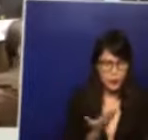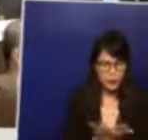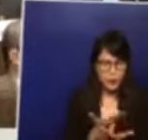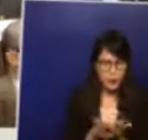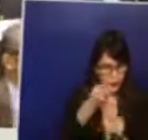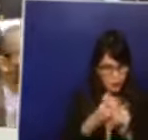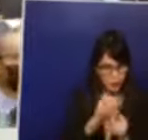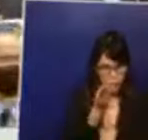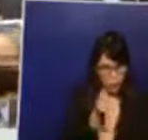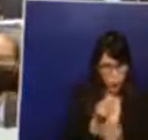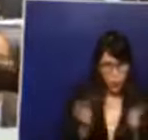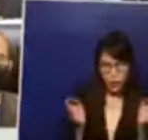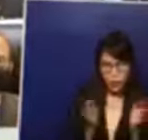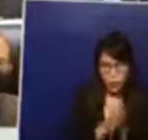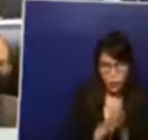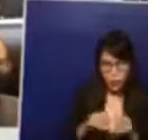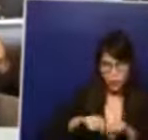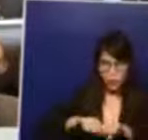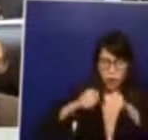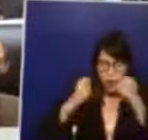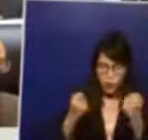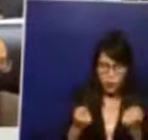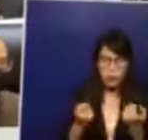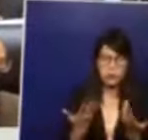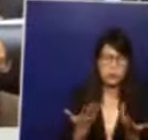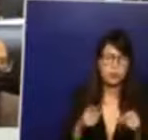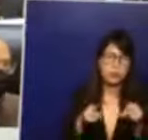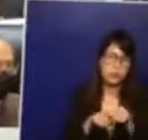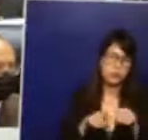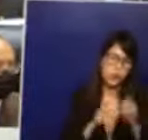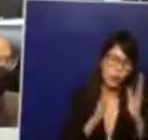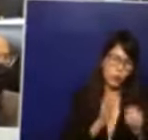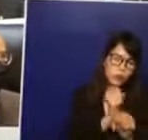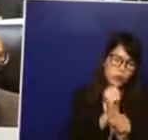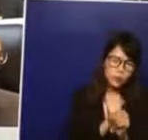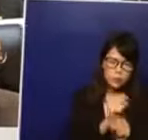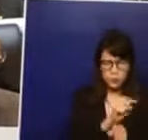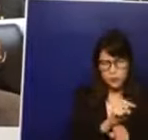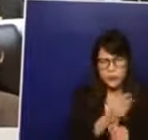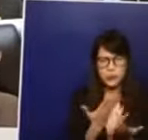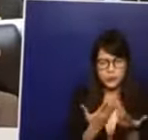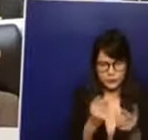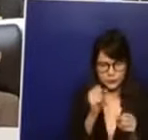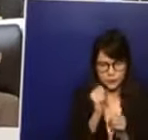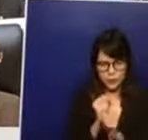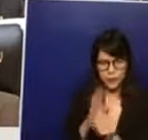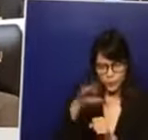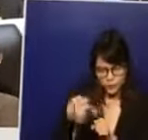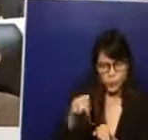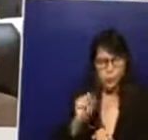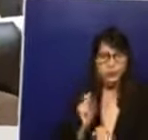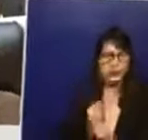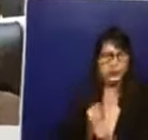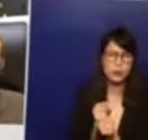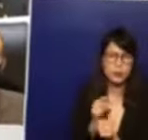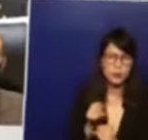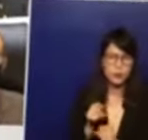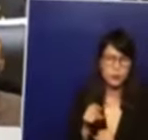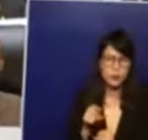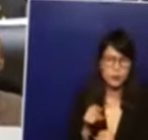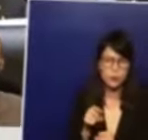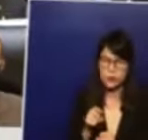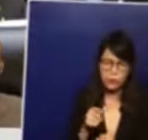ภาษีหักหน้าที่จ่ายด้วยนะคะท่านประธานไม่มีคนงานเหล่านั้นลูกจ้างโรงงานเหล่านั้นพนักงานบริษัทเหล่านั้นไม่มีสิทธิ์